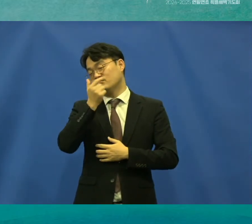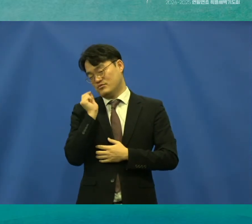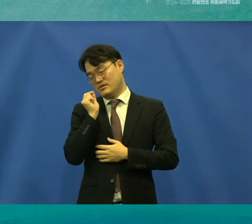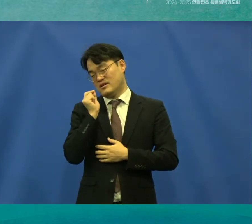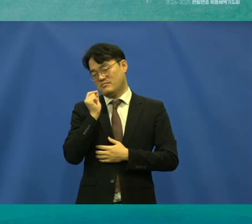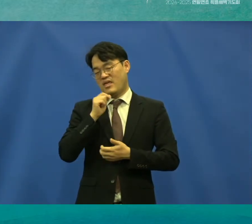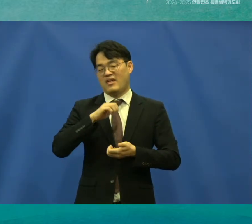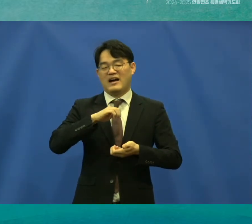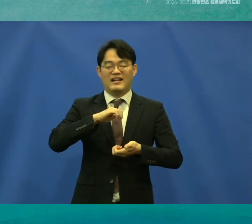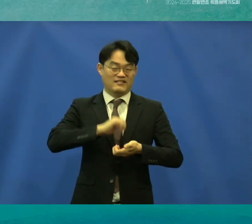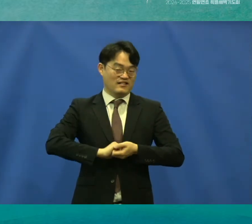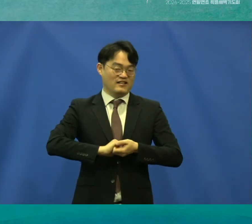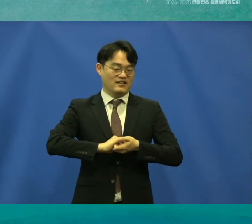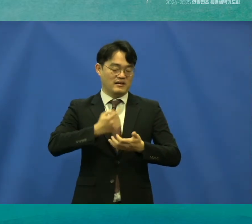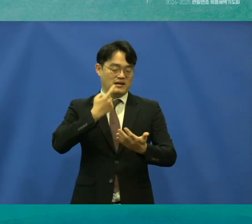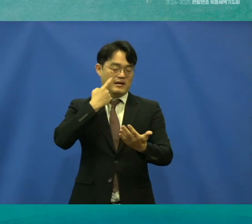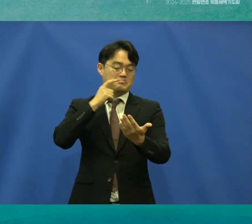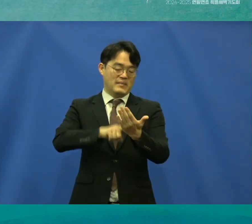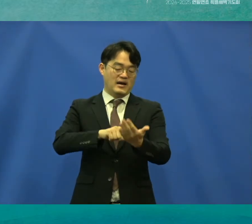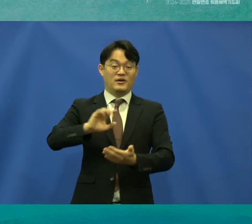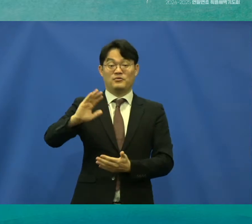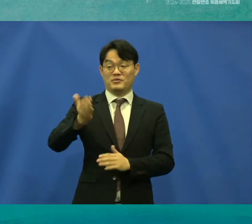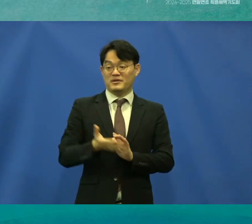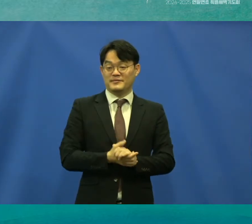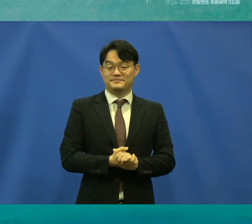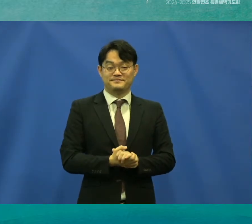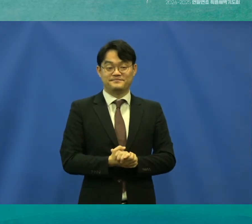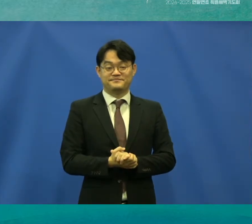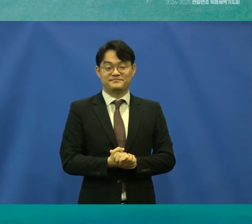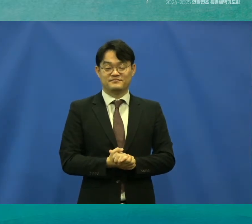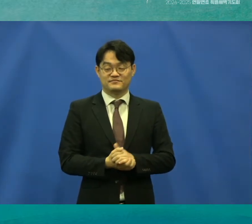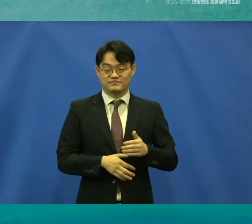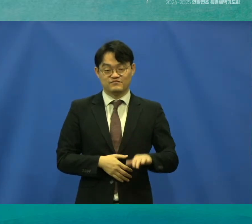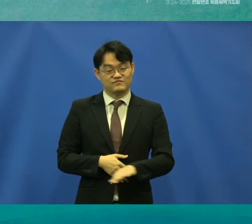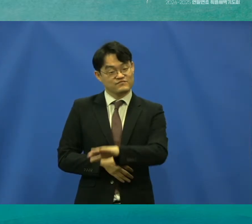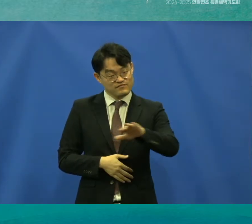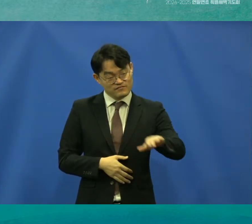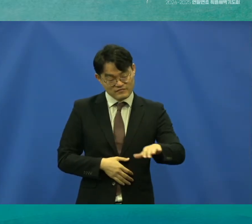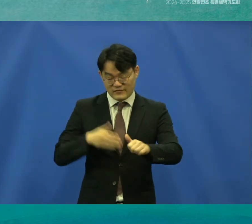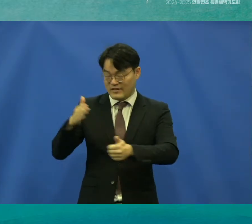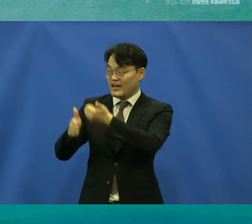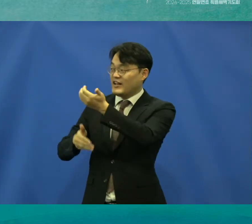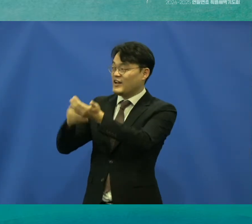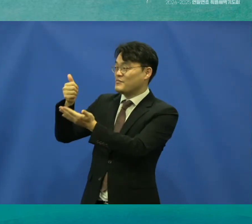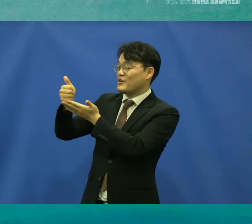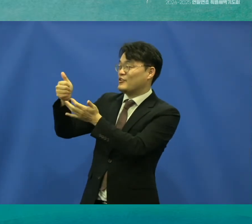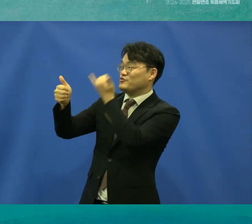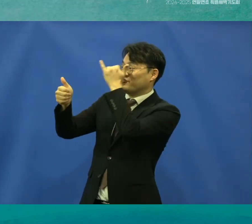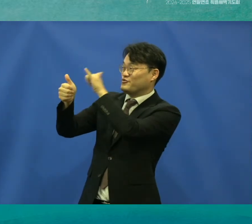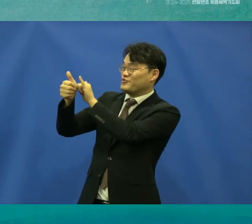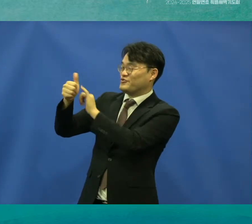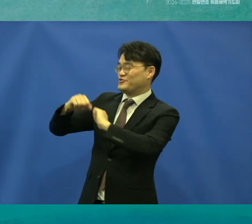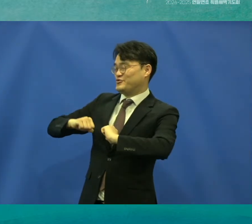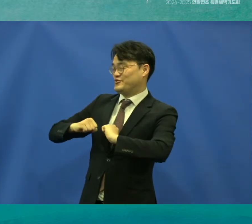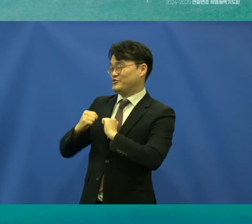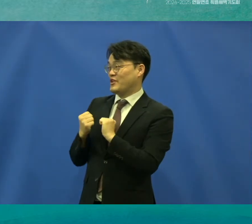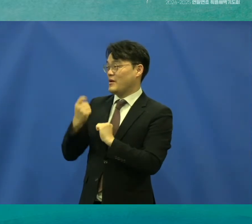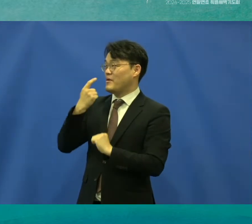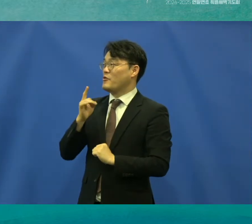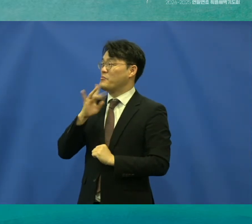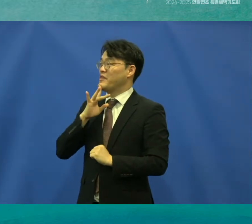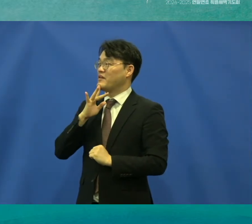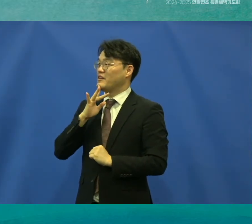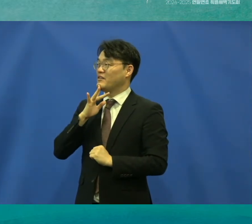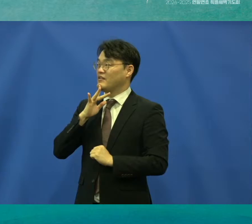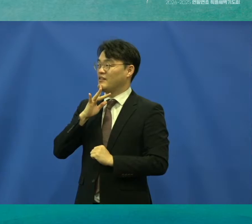되죠. 우리가 주님을 위해서 순종한다고 하지만 여전히 우리 안에 어떤 불순종, 끊임없이 내